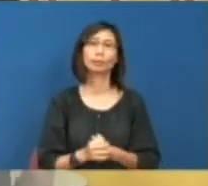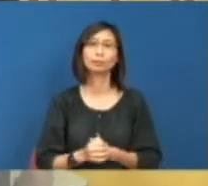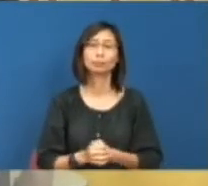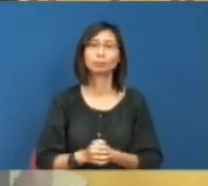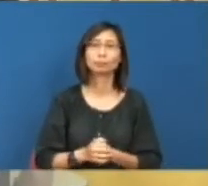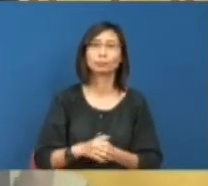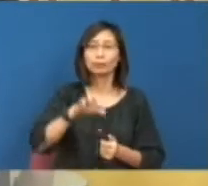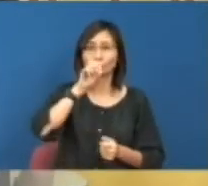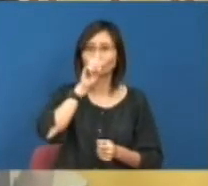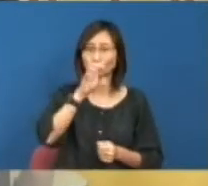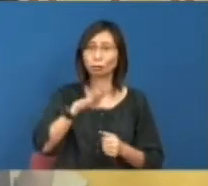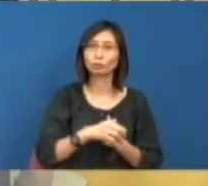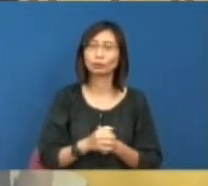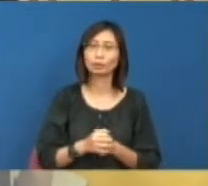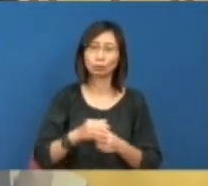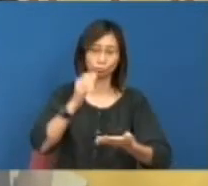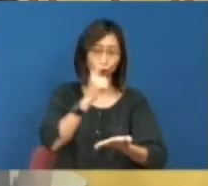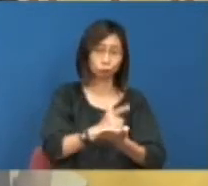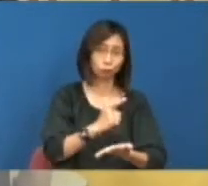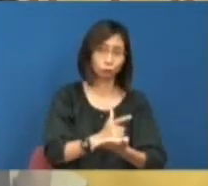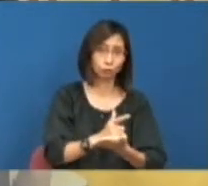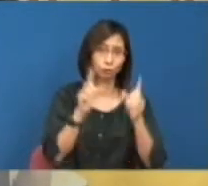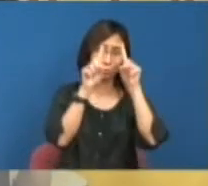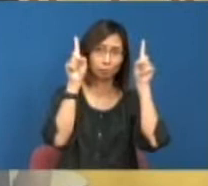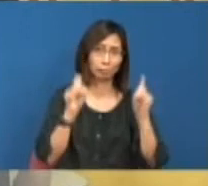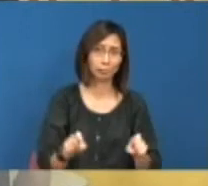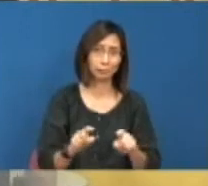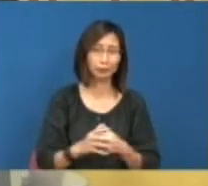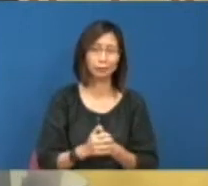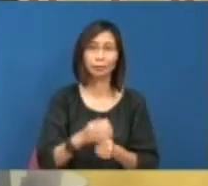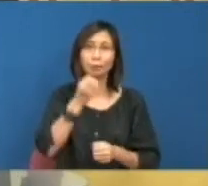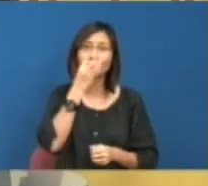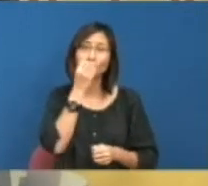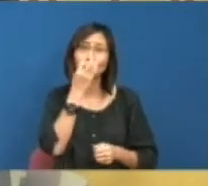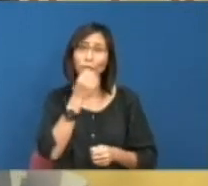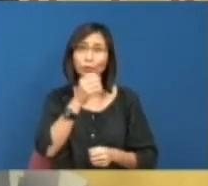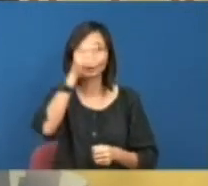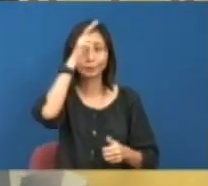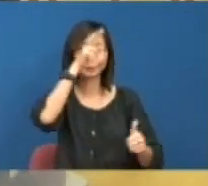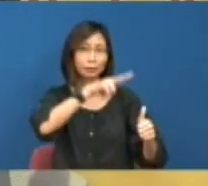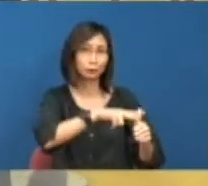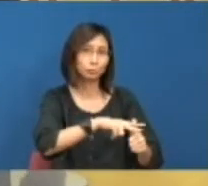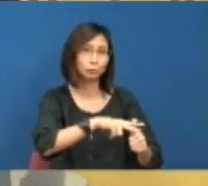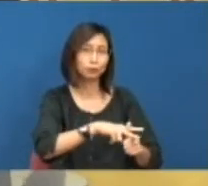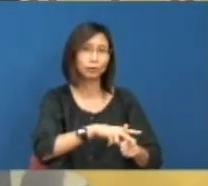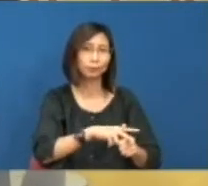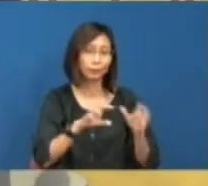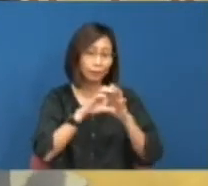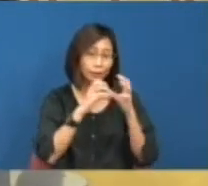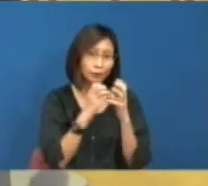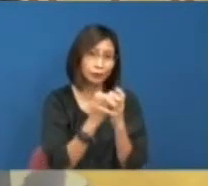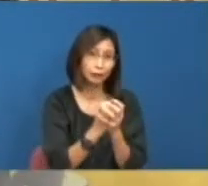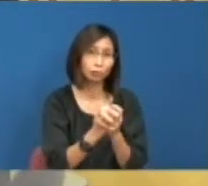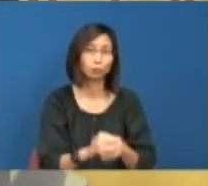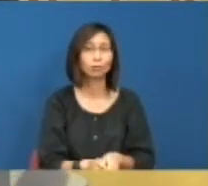個核心嘅問題，就係話香港嘅管治，香港由小圈子選舉，由